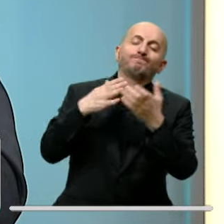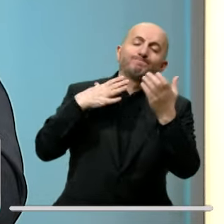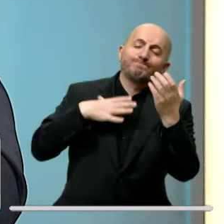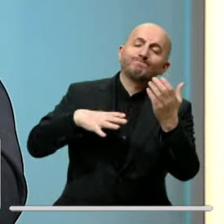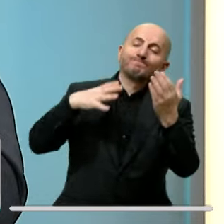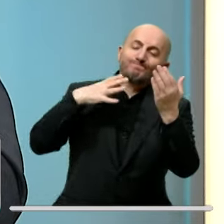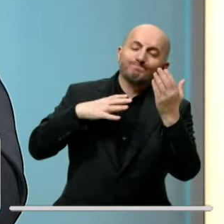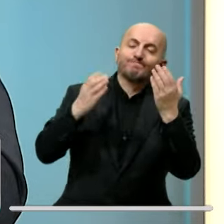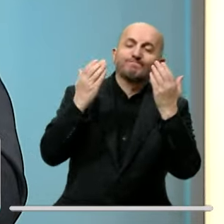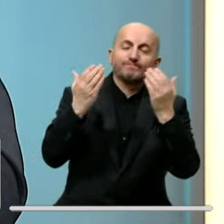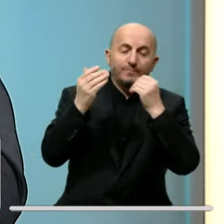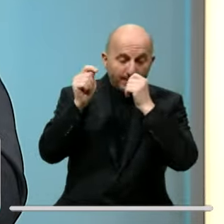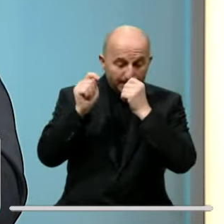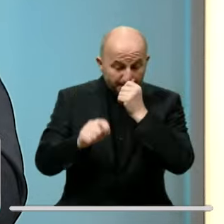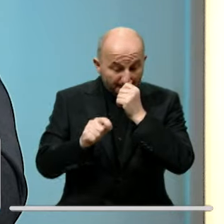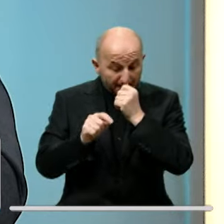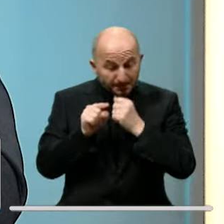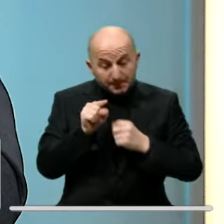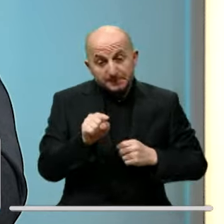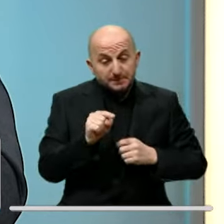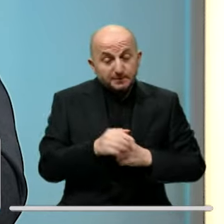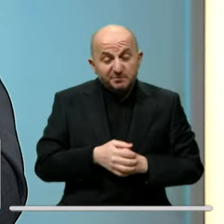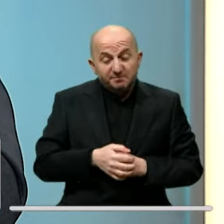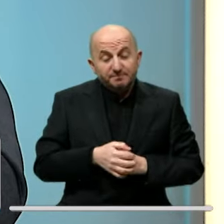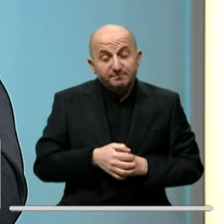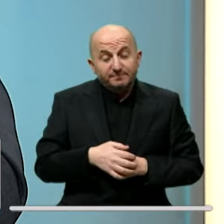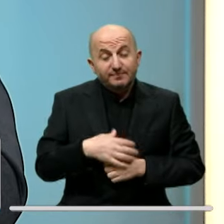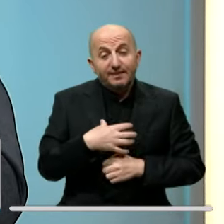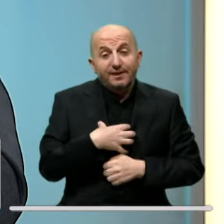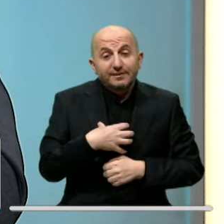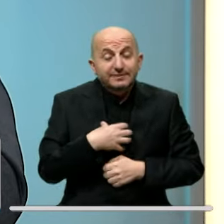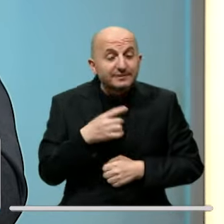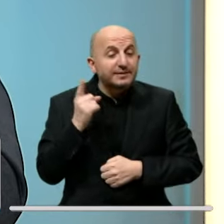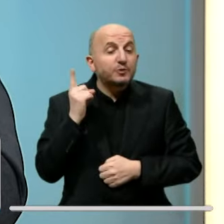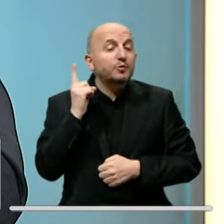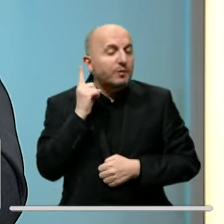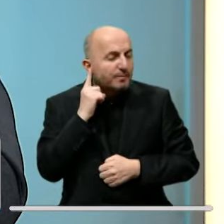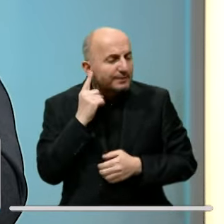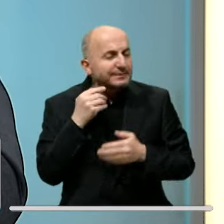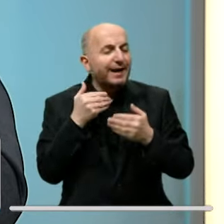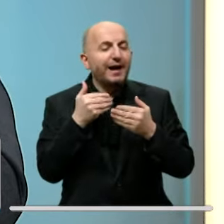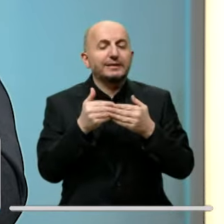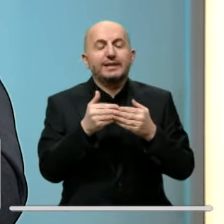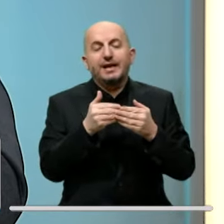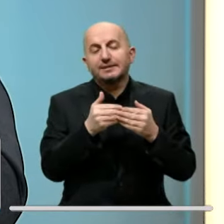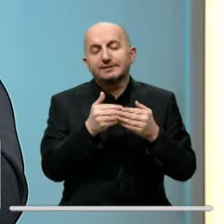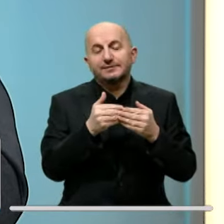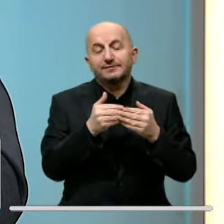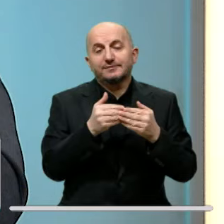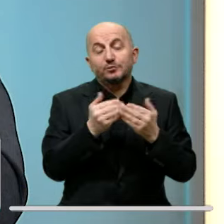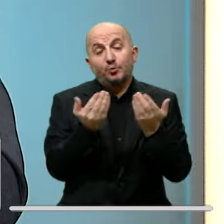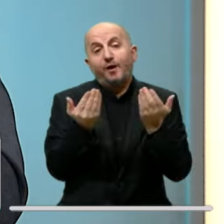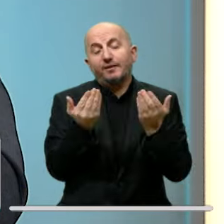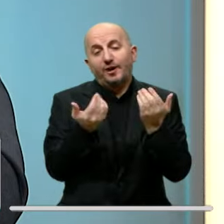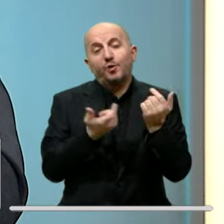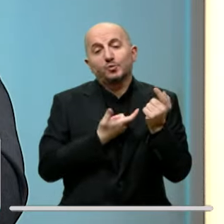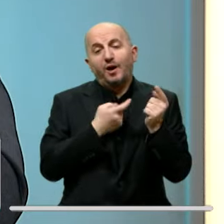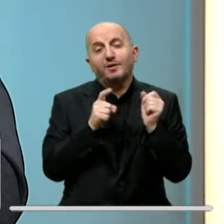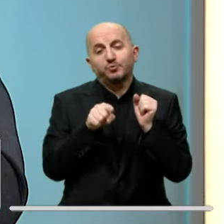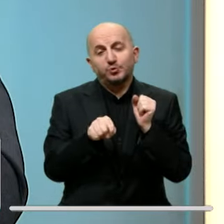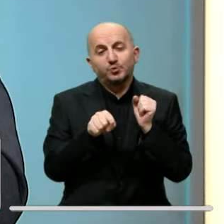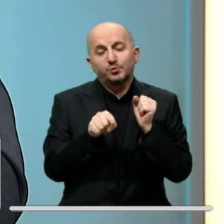etmek ve bunu da kendi duyabileceğimiz bir sesle, duada asıl olan budur.